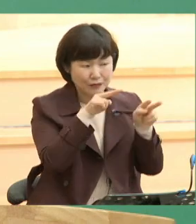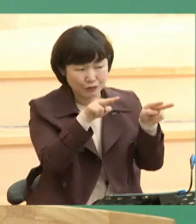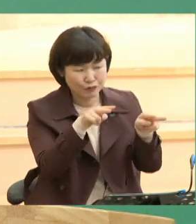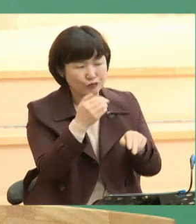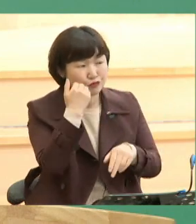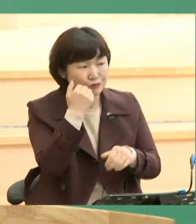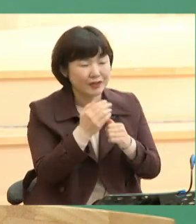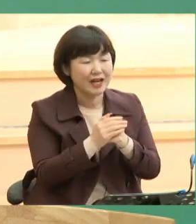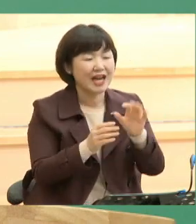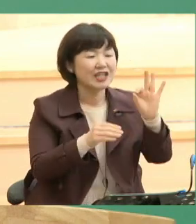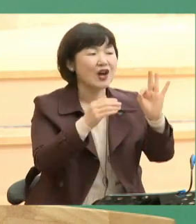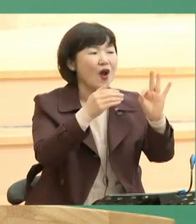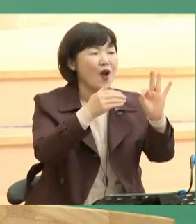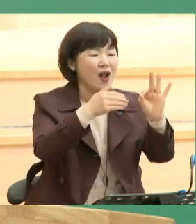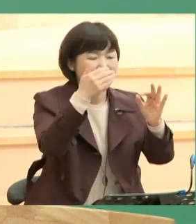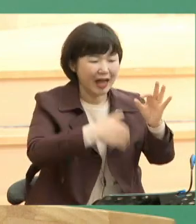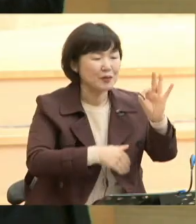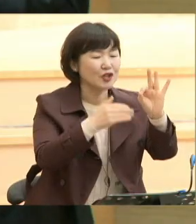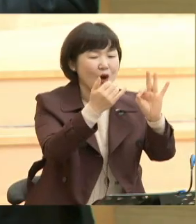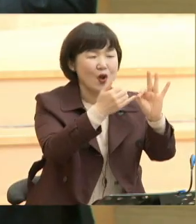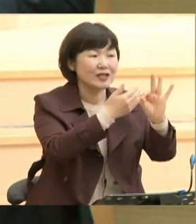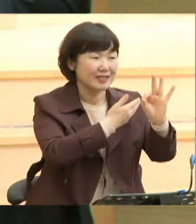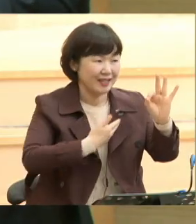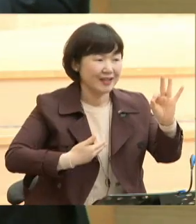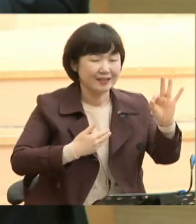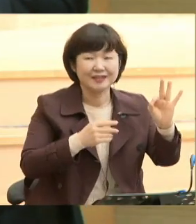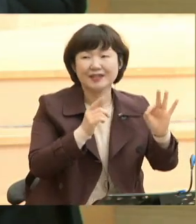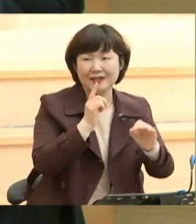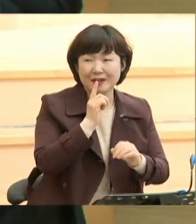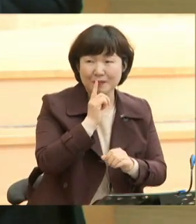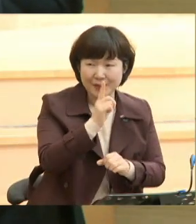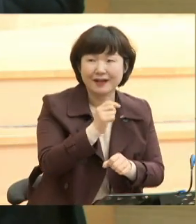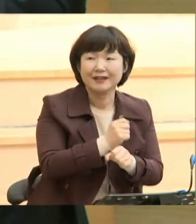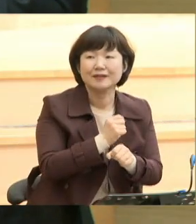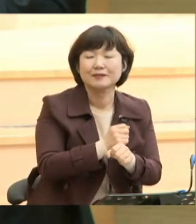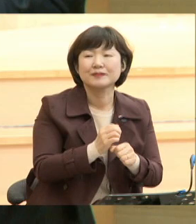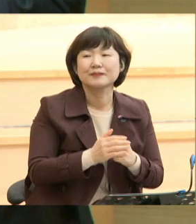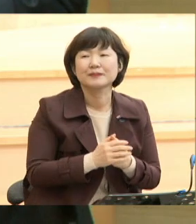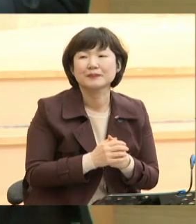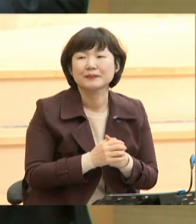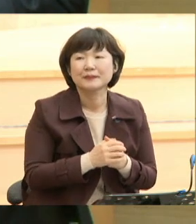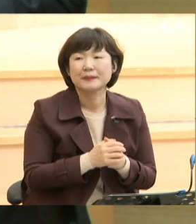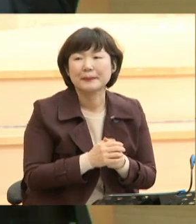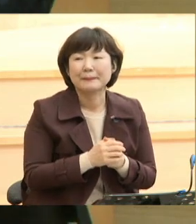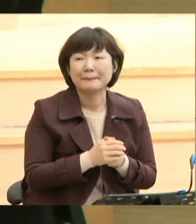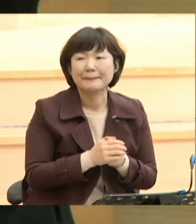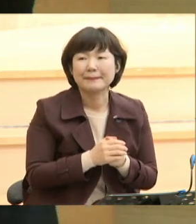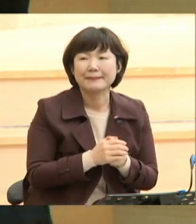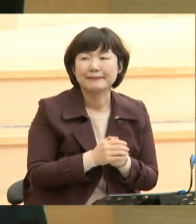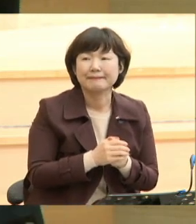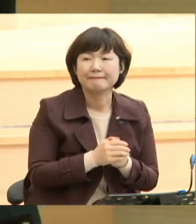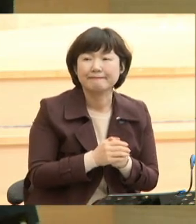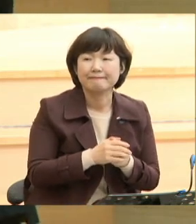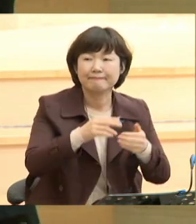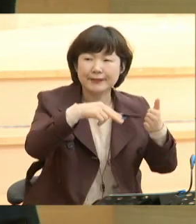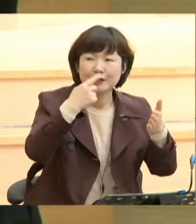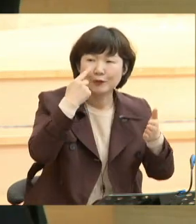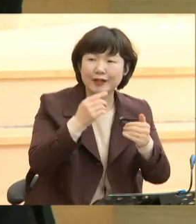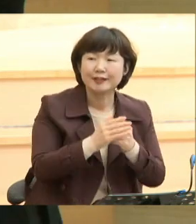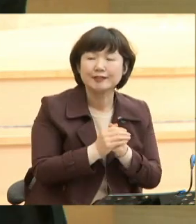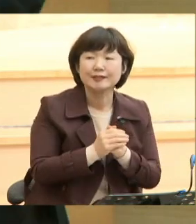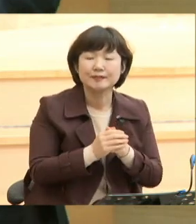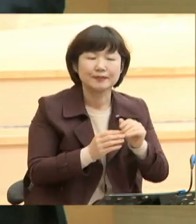10 제자들 어떤 잇다고 성경에 기록하고 있는가 자 10 제작 어때 따고 성경이 딱 쩍 안하는 맘 읽어 보도록 하십시다